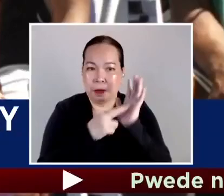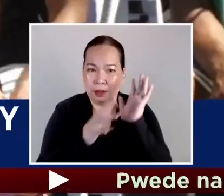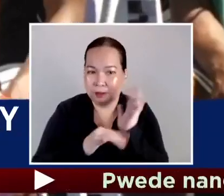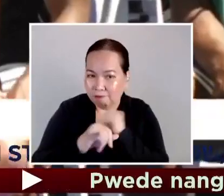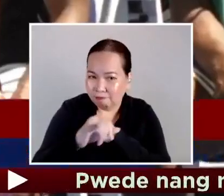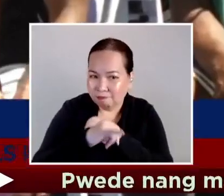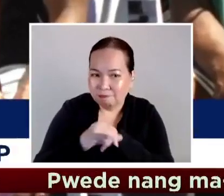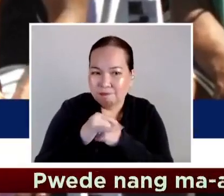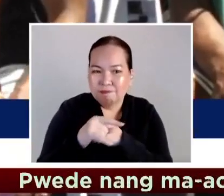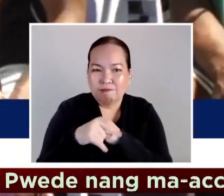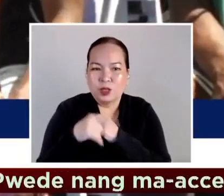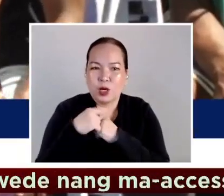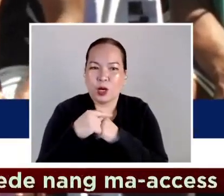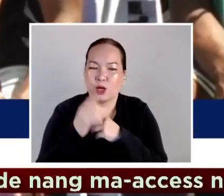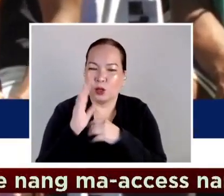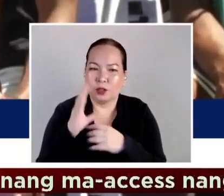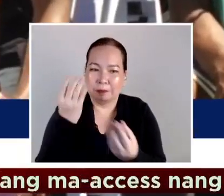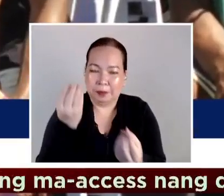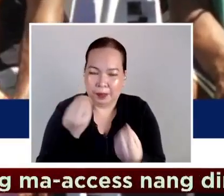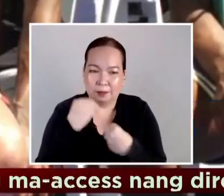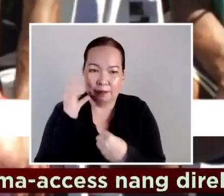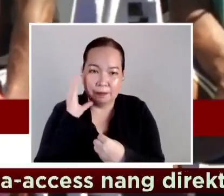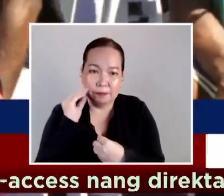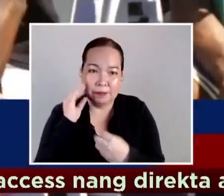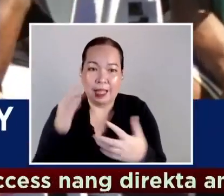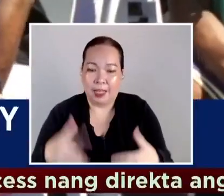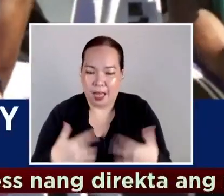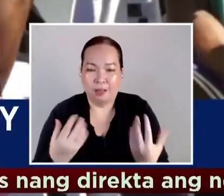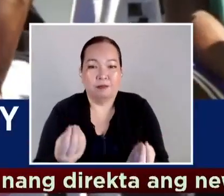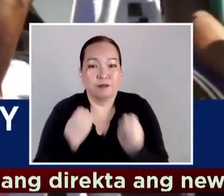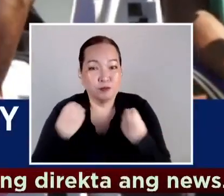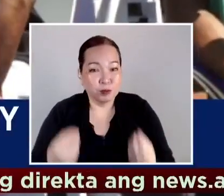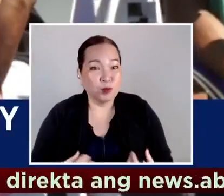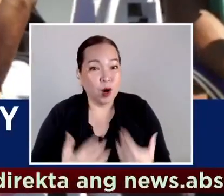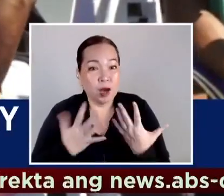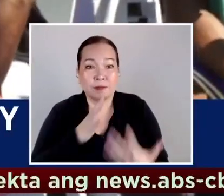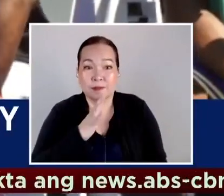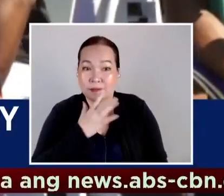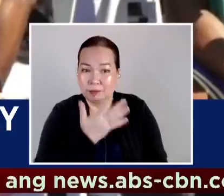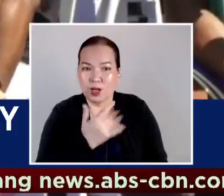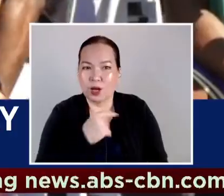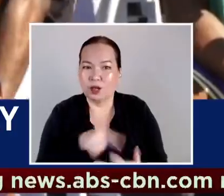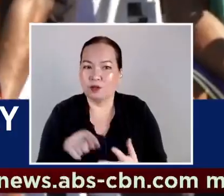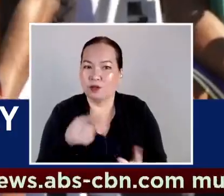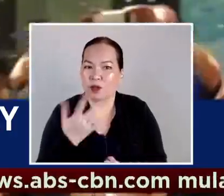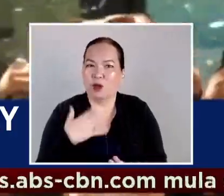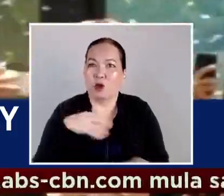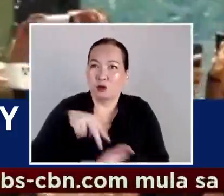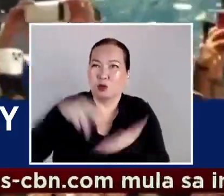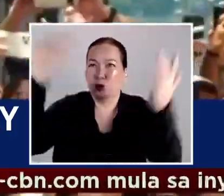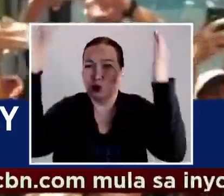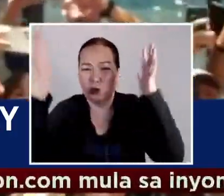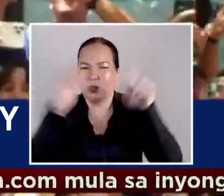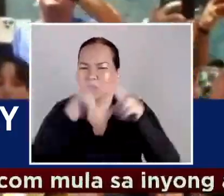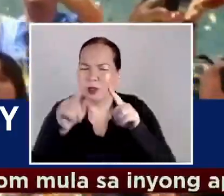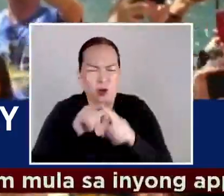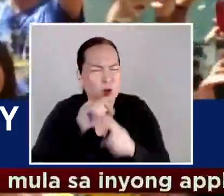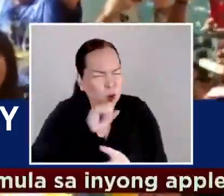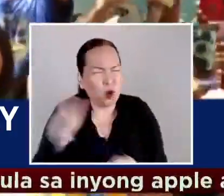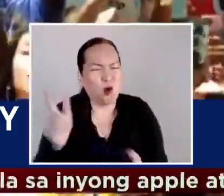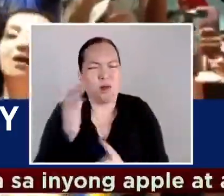Like the life that you give us, the inspiration, the free meals and the standing ovations in the kitchens. All those things